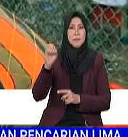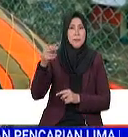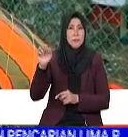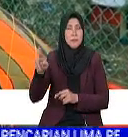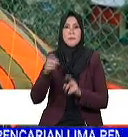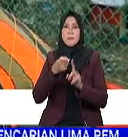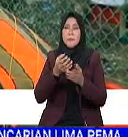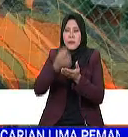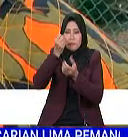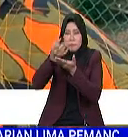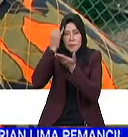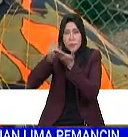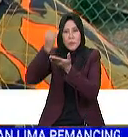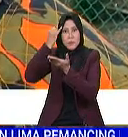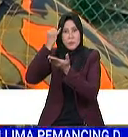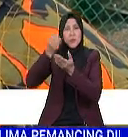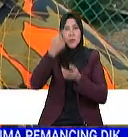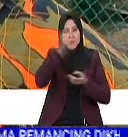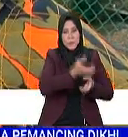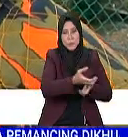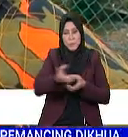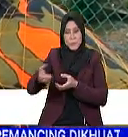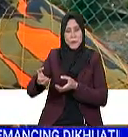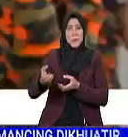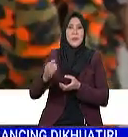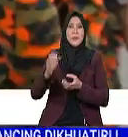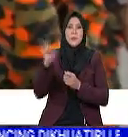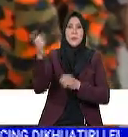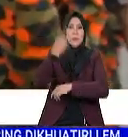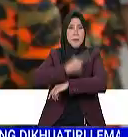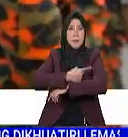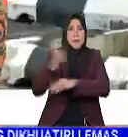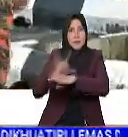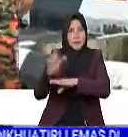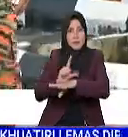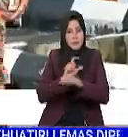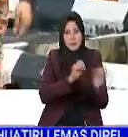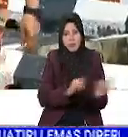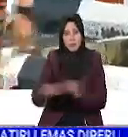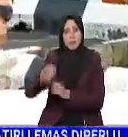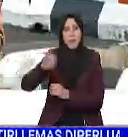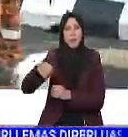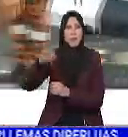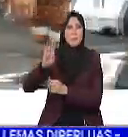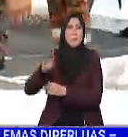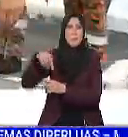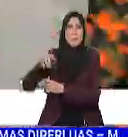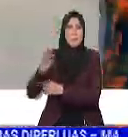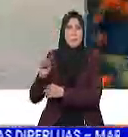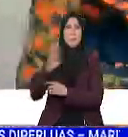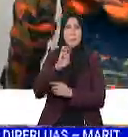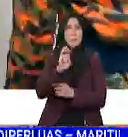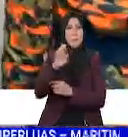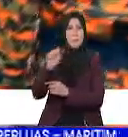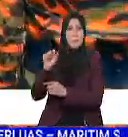mendapatkan ilmu asas-kebangsaan melalui CD latihan selama 10 hari yang dianjurkan oleh jbpm di Bible